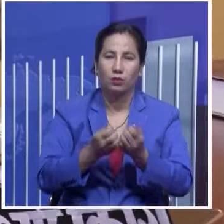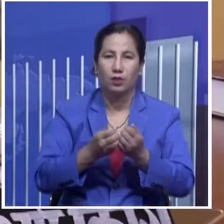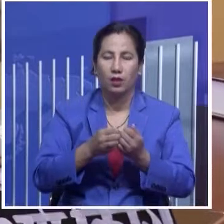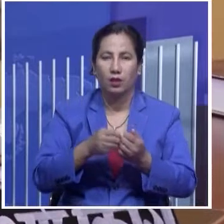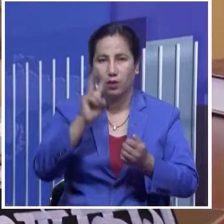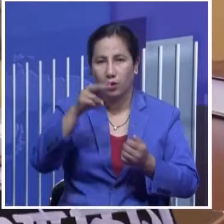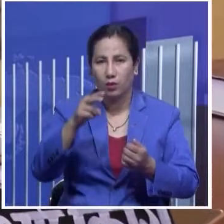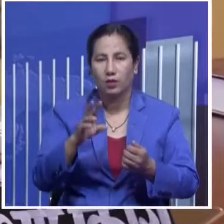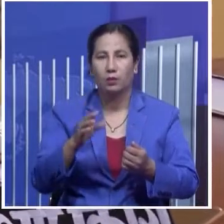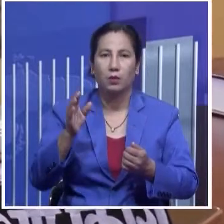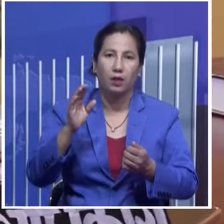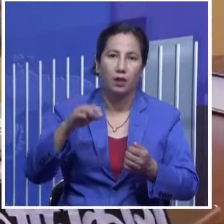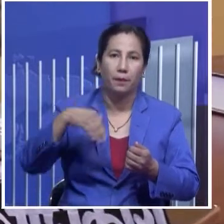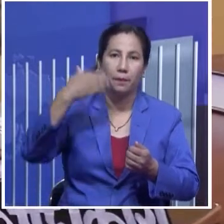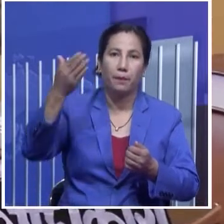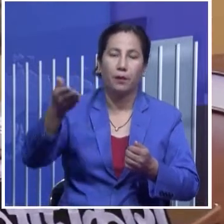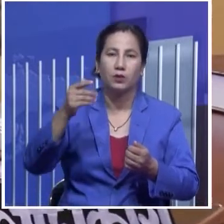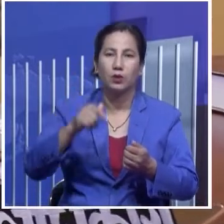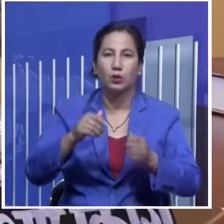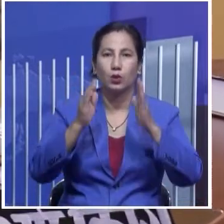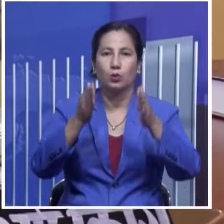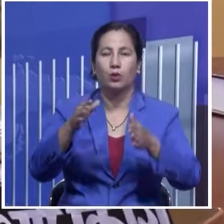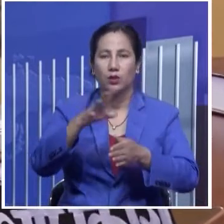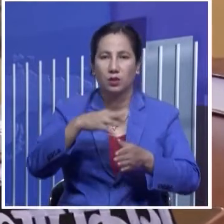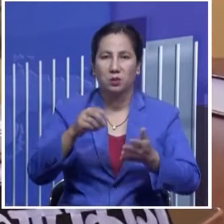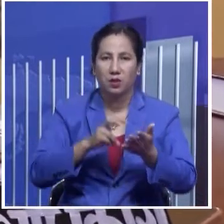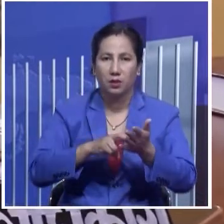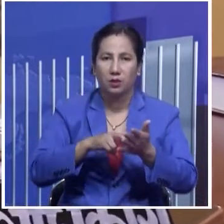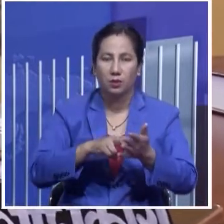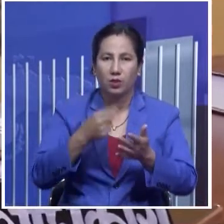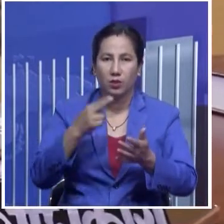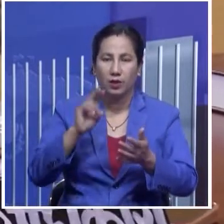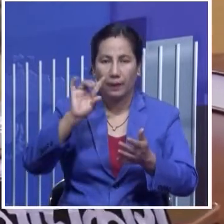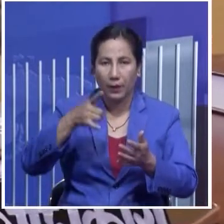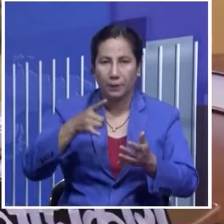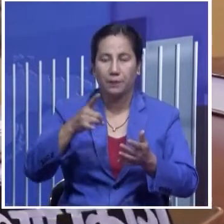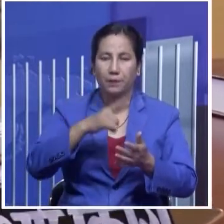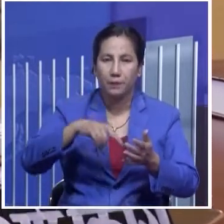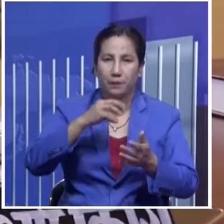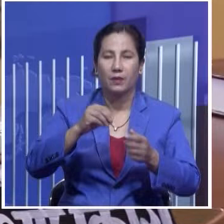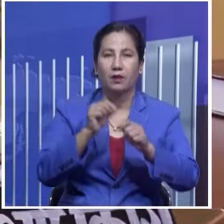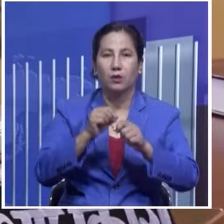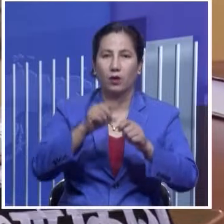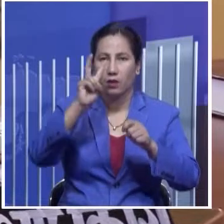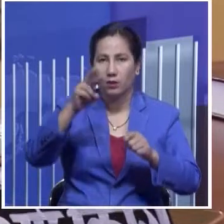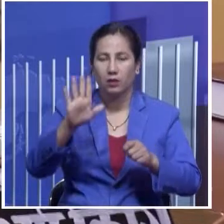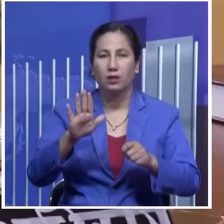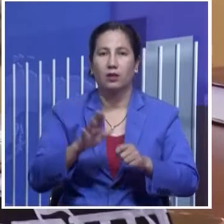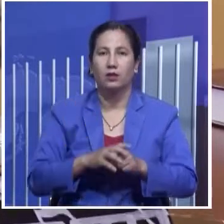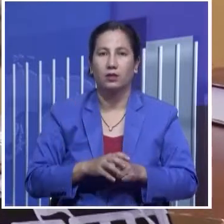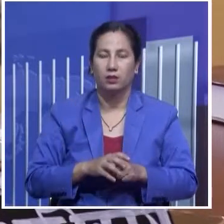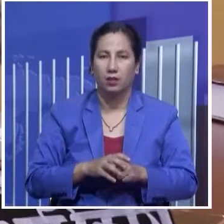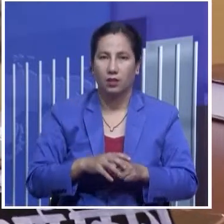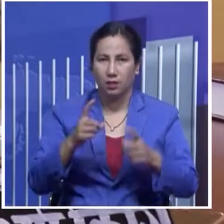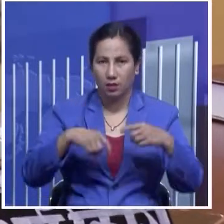तत्कालीन अवस्थाको लागि। तर पछि अब त्यो पुल चाहिँ सबै जीर्ण भएको कारणले गर्दाखेरि पुरै रिपेयर गर्ने अवस्था छ। त्यसको लागि चाहिँ हामी अब फर्दर